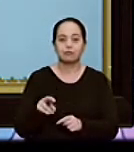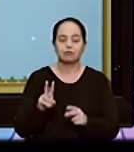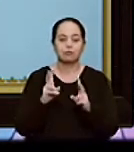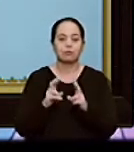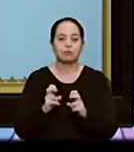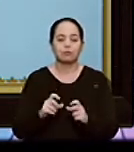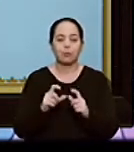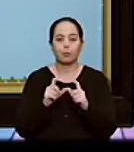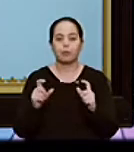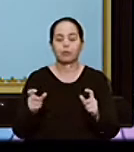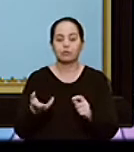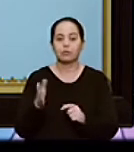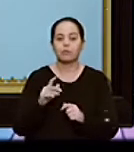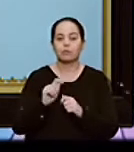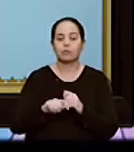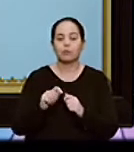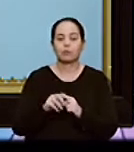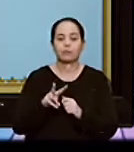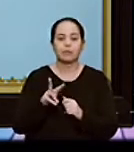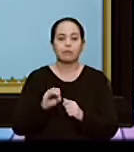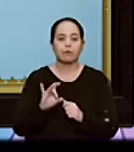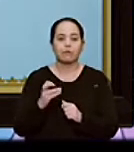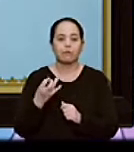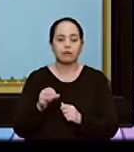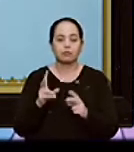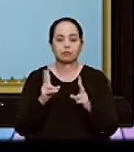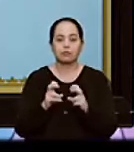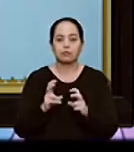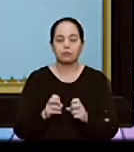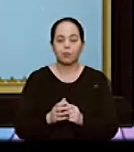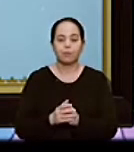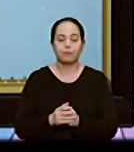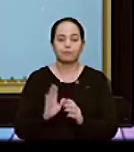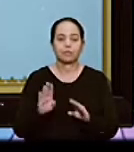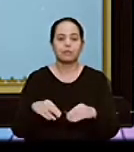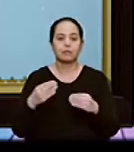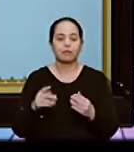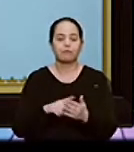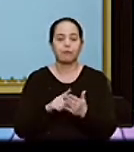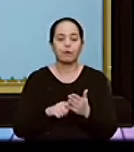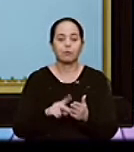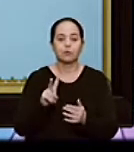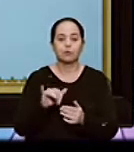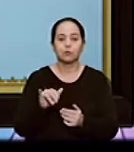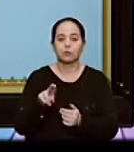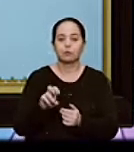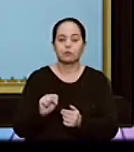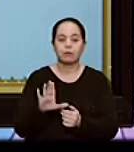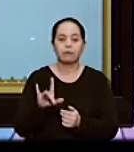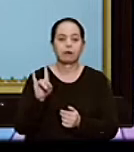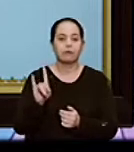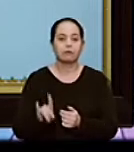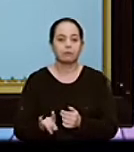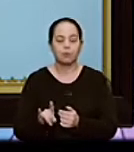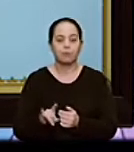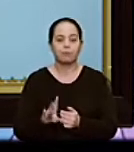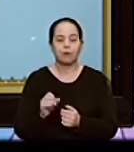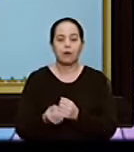разбор предложения. Давайте проверим морфологический разбор. Задаю вопрос «куда?» «В